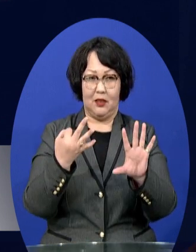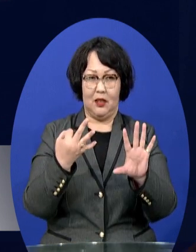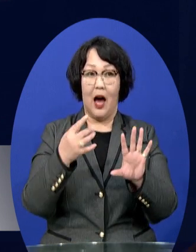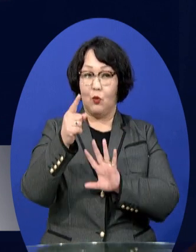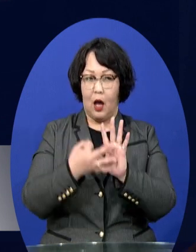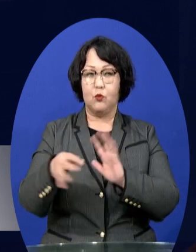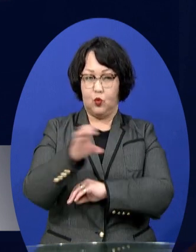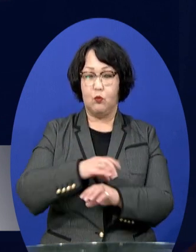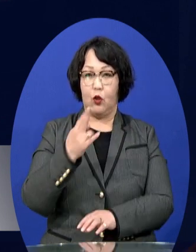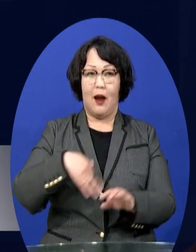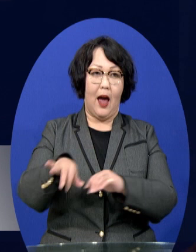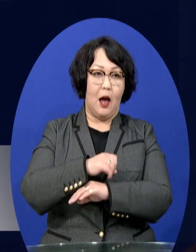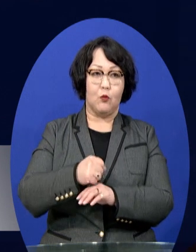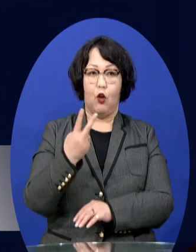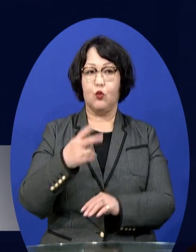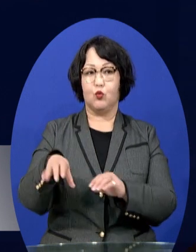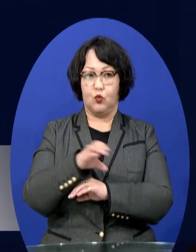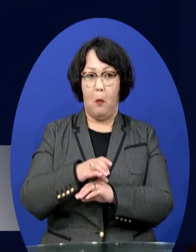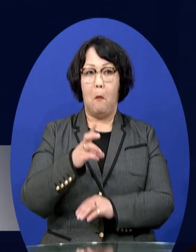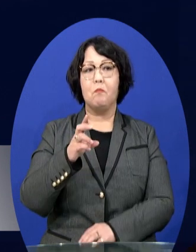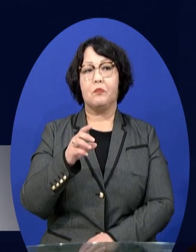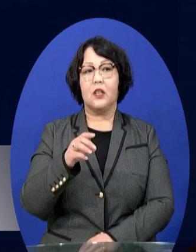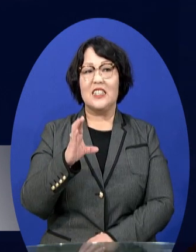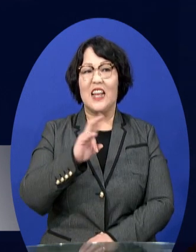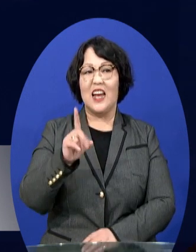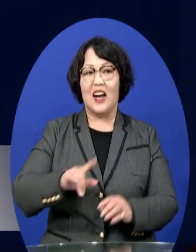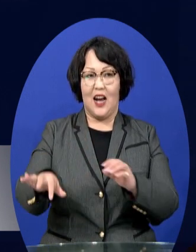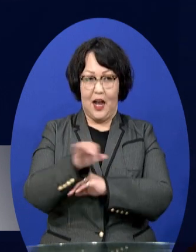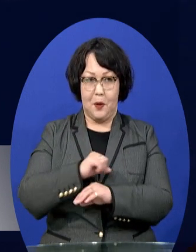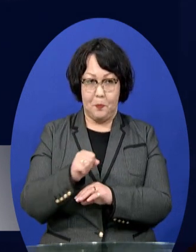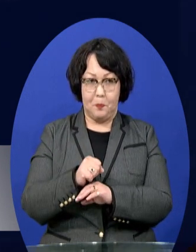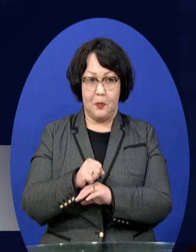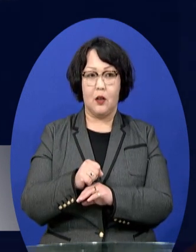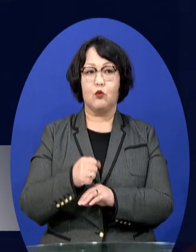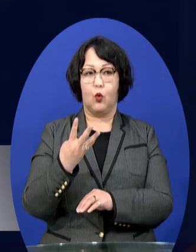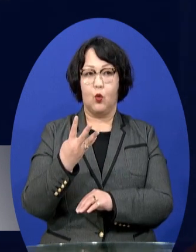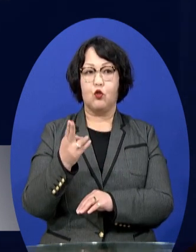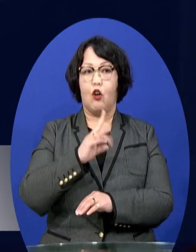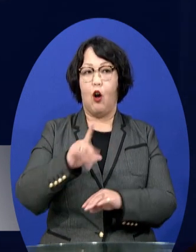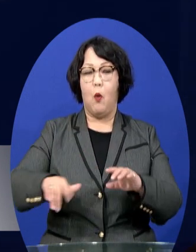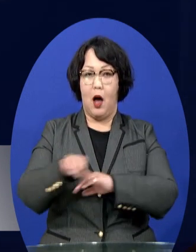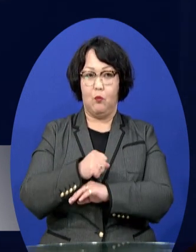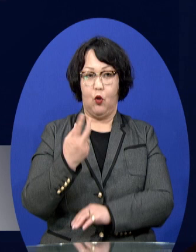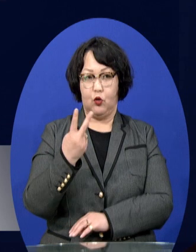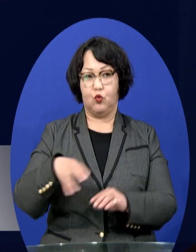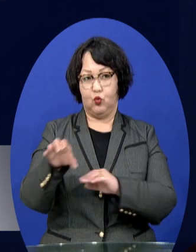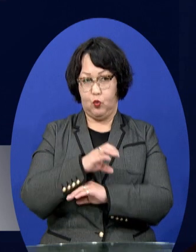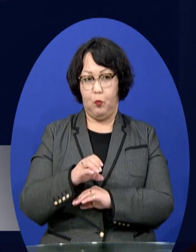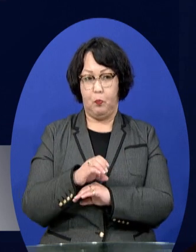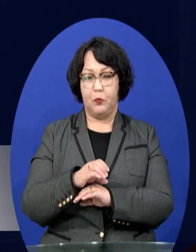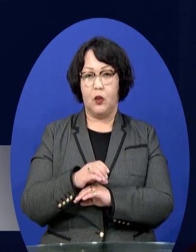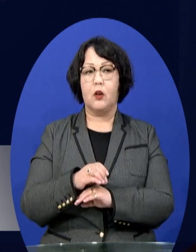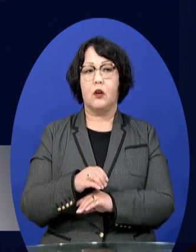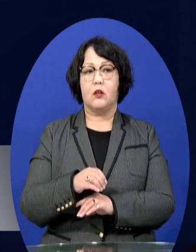сум, Дорнод аймгийн Сэргэлэн Баяндун, Ховд аймгийн Цэцэг Булган, Мөнх Хайрхан, Дундгов аймгийн 9 сум, Дорногов аймгийн